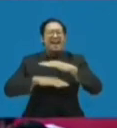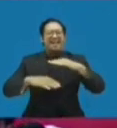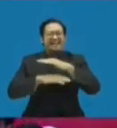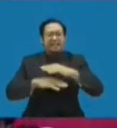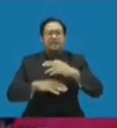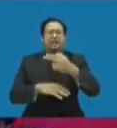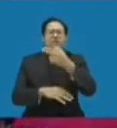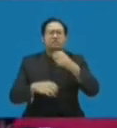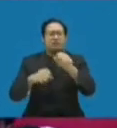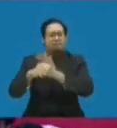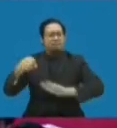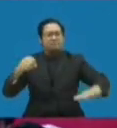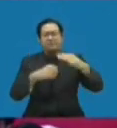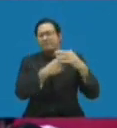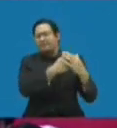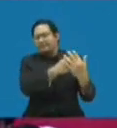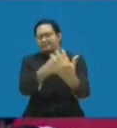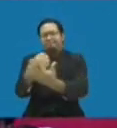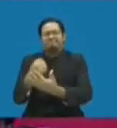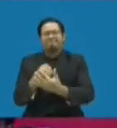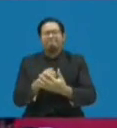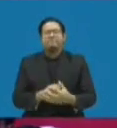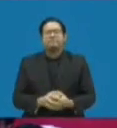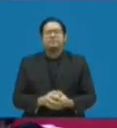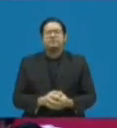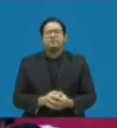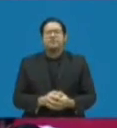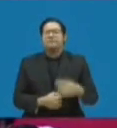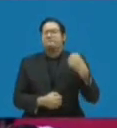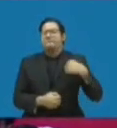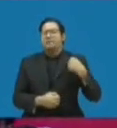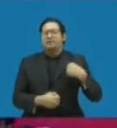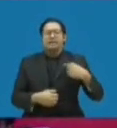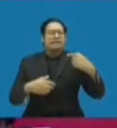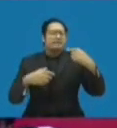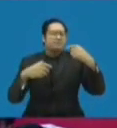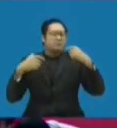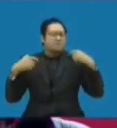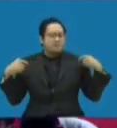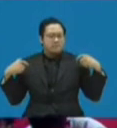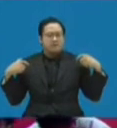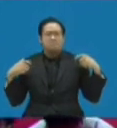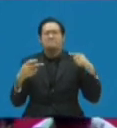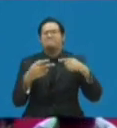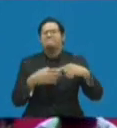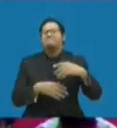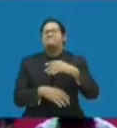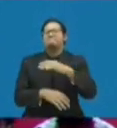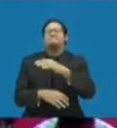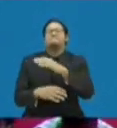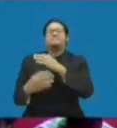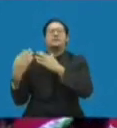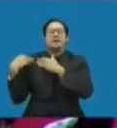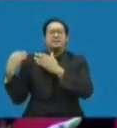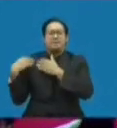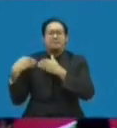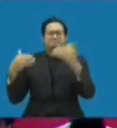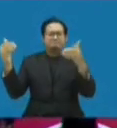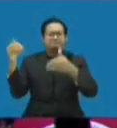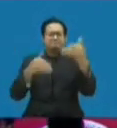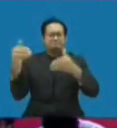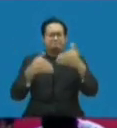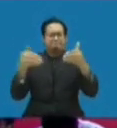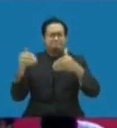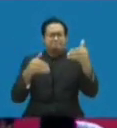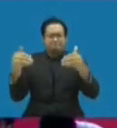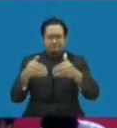hai Hai serta seluruh menteri gubernur-gubernur dari seluruh pejabat negara yang hadir tempat ini yang tidak bisa saya